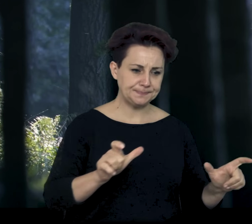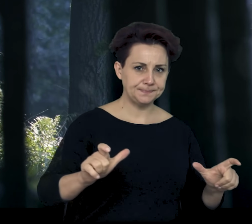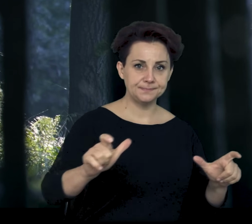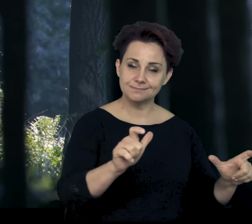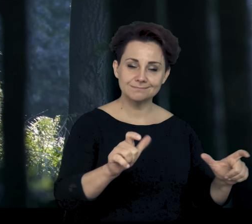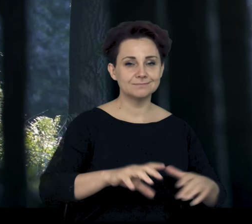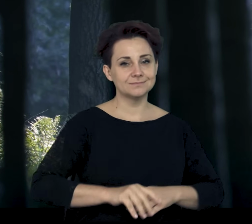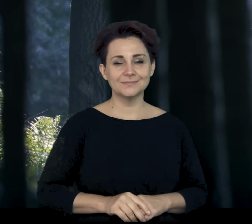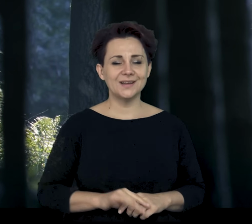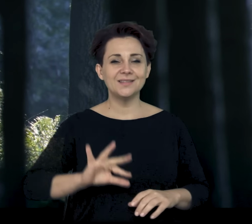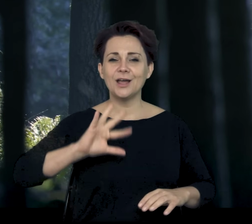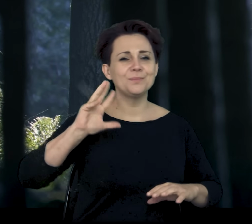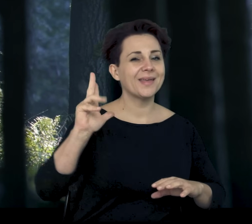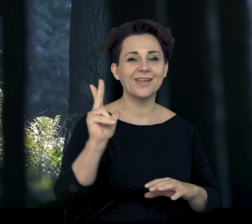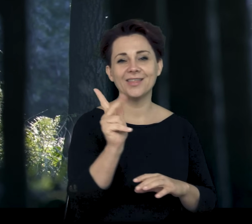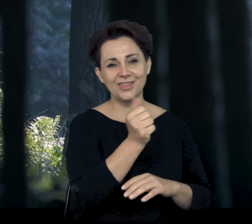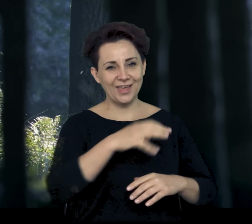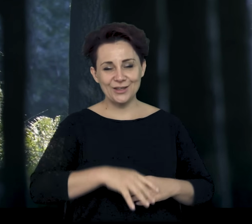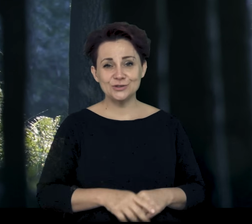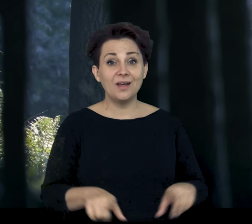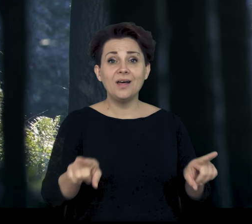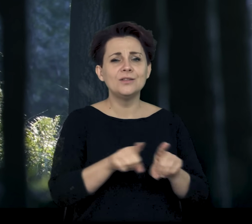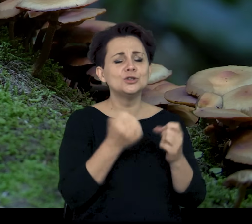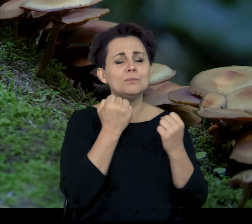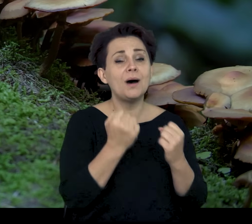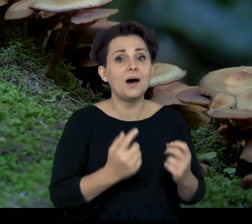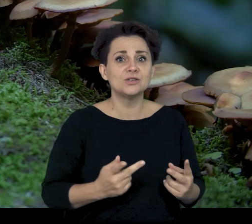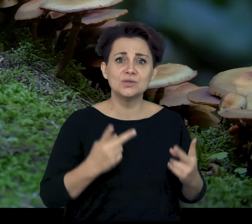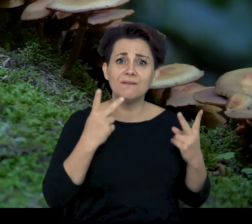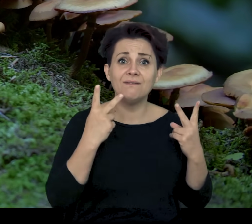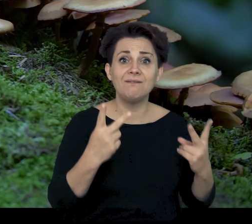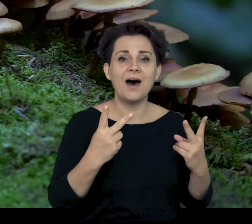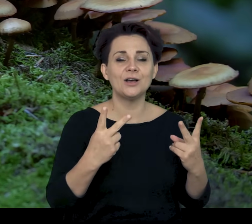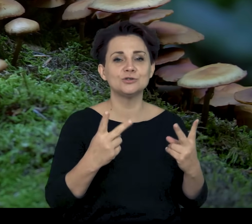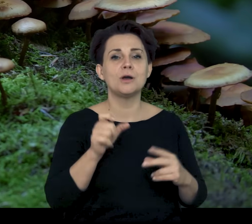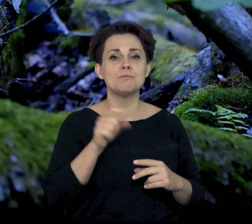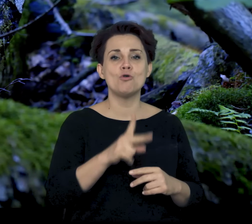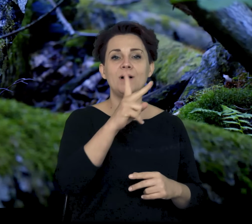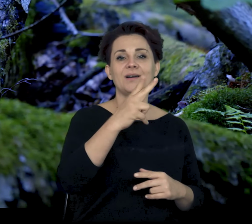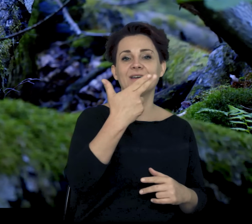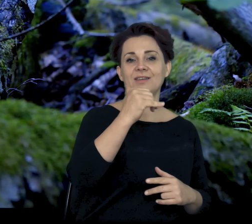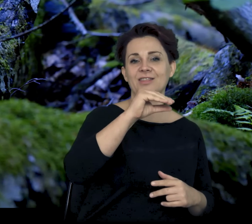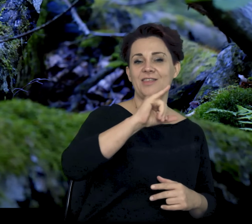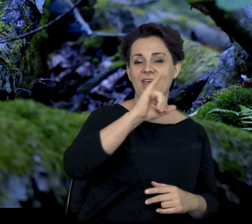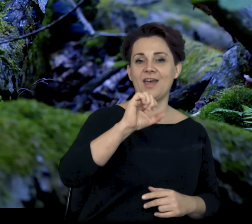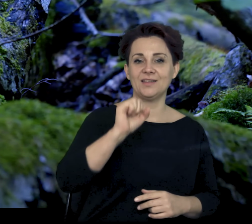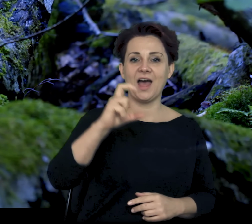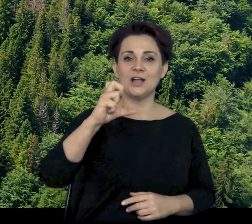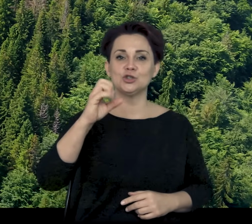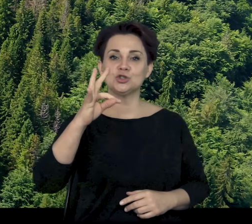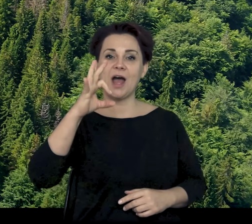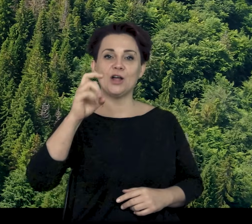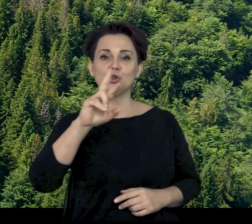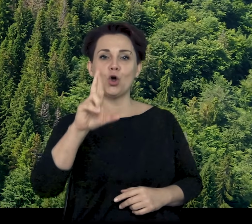Do najpiękniejszych, a tym samym i do najcenniejszych, należy Knieja Czatorzańska pod